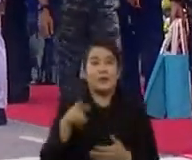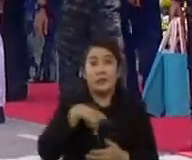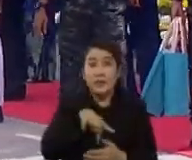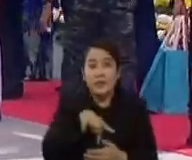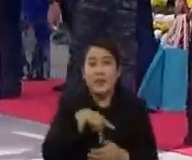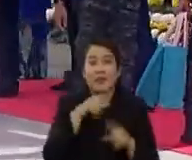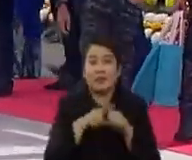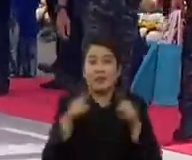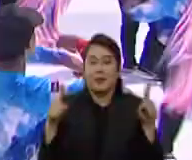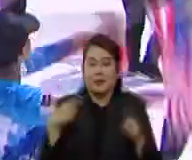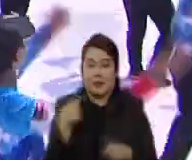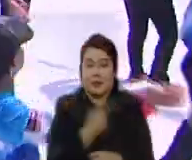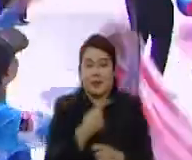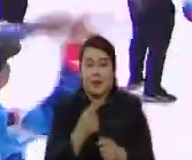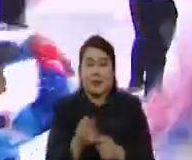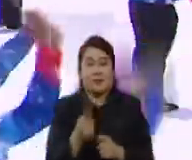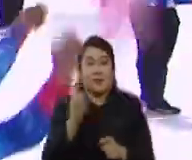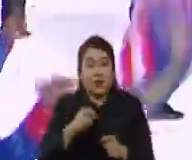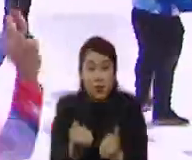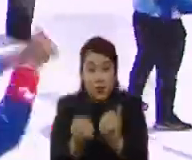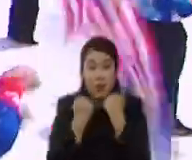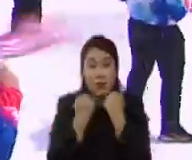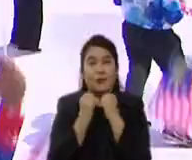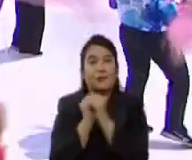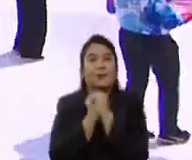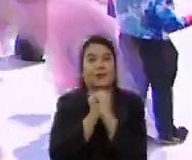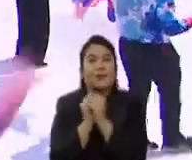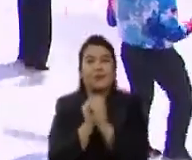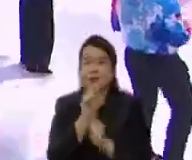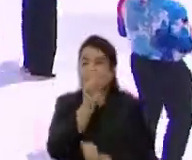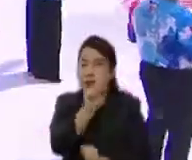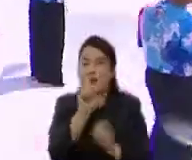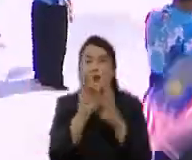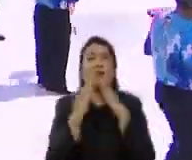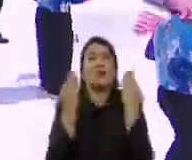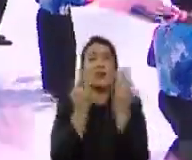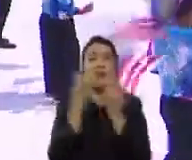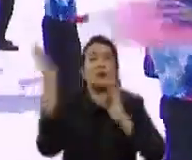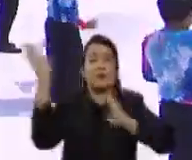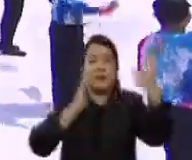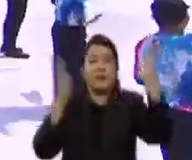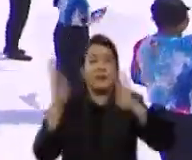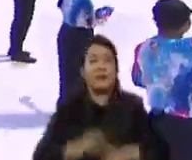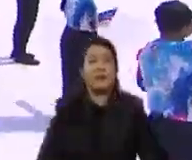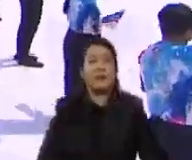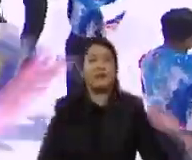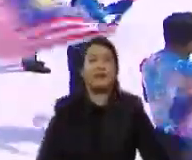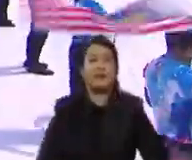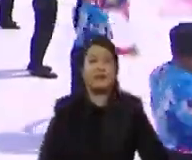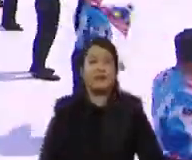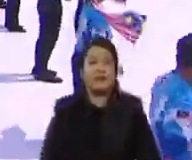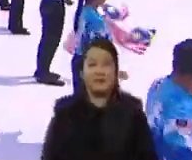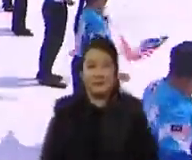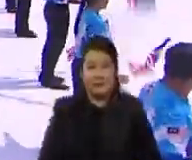teguh bersama-sama sebagai sebuah keluarga Malaysia.